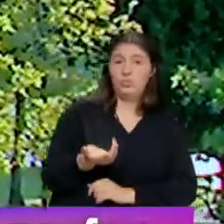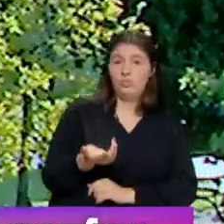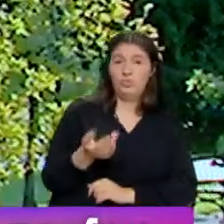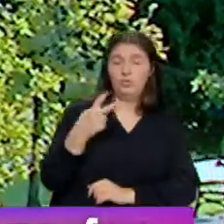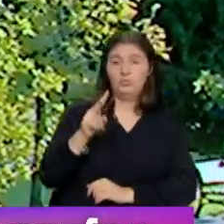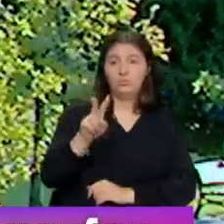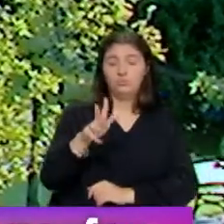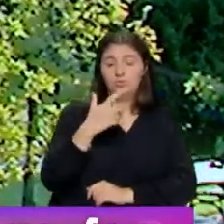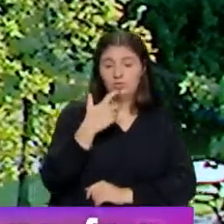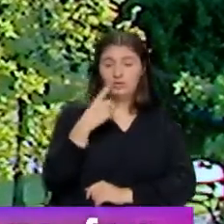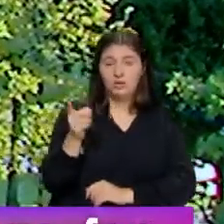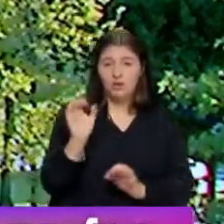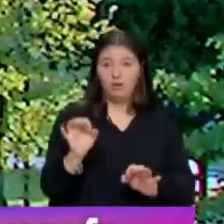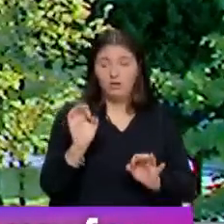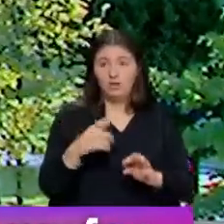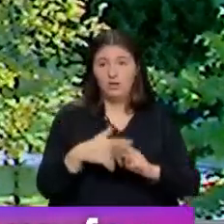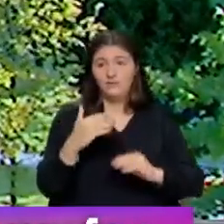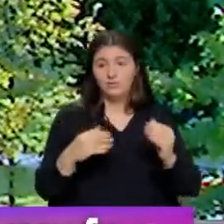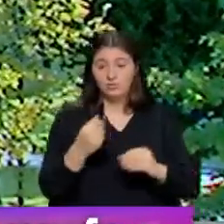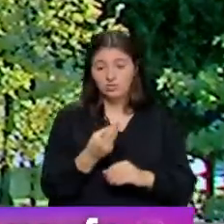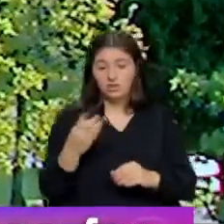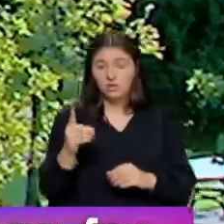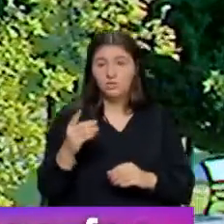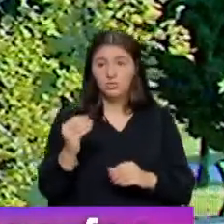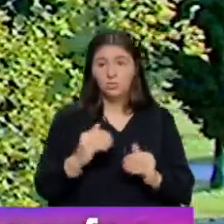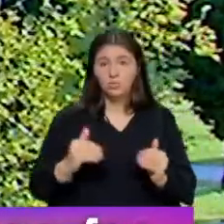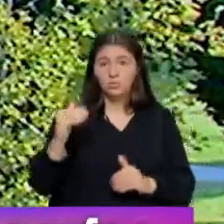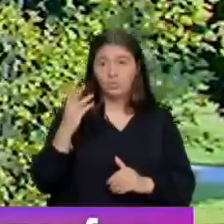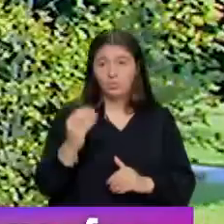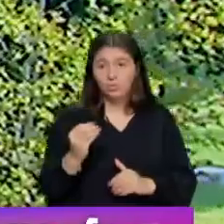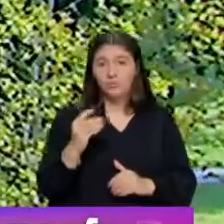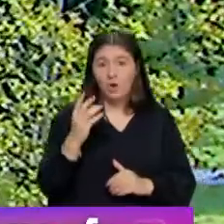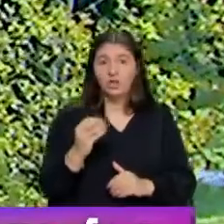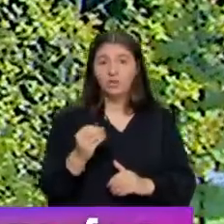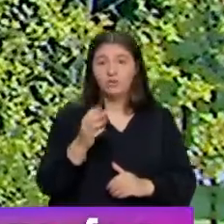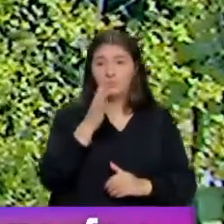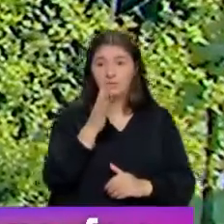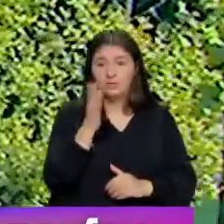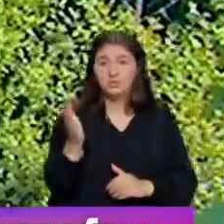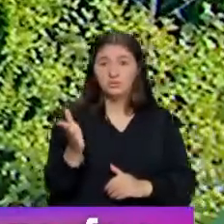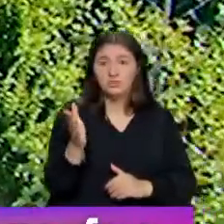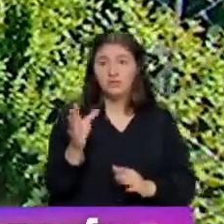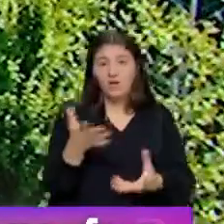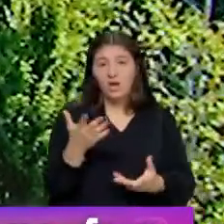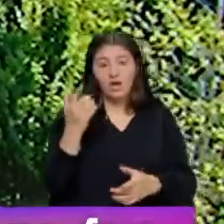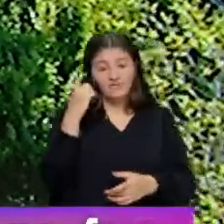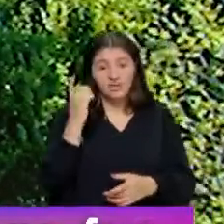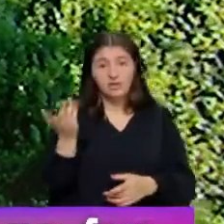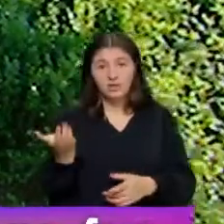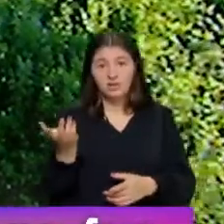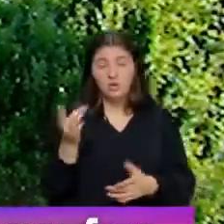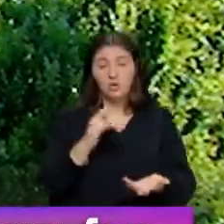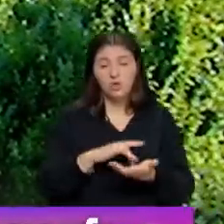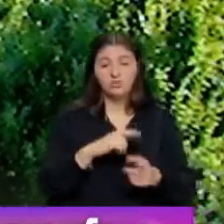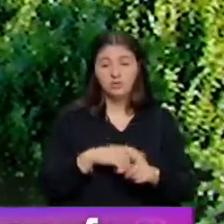2023 yılında hala enflasyon verilerinin çok yüksek olduğu ve olacağı bilgisini ya da öngörüsünü